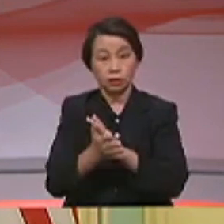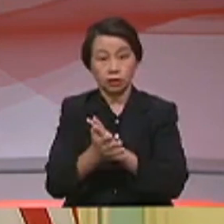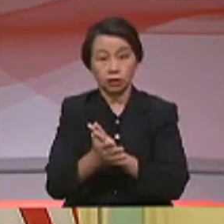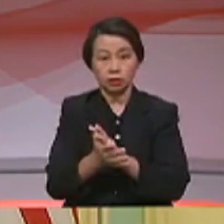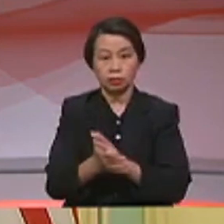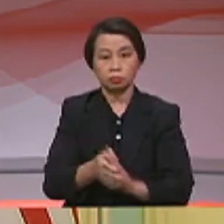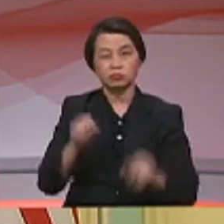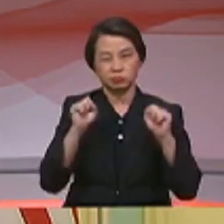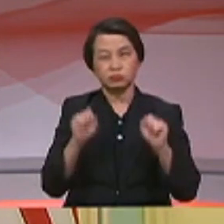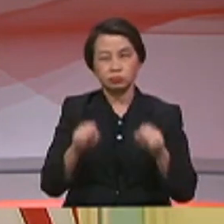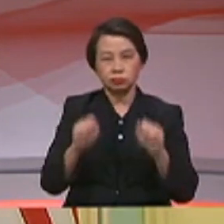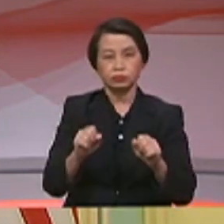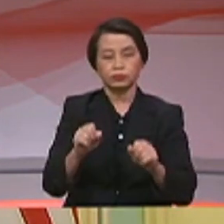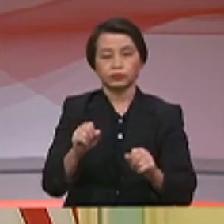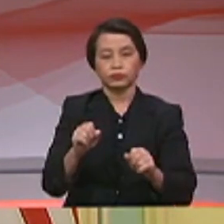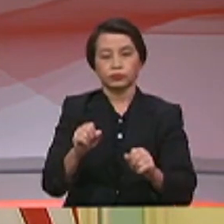probability ataupun